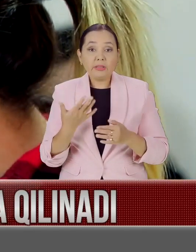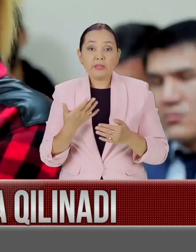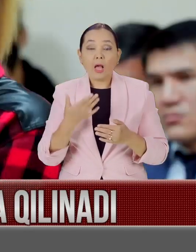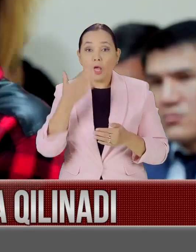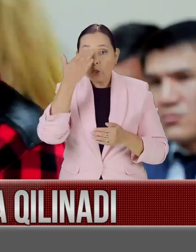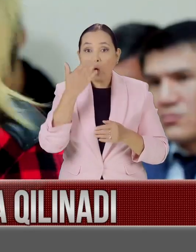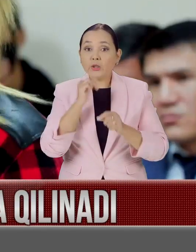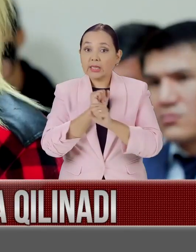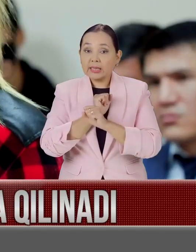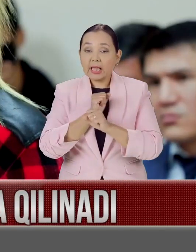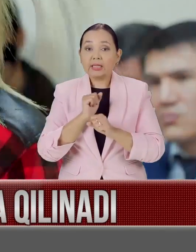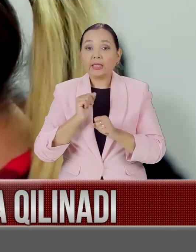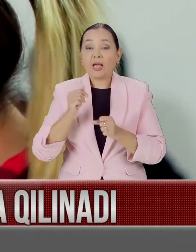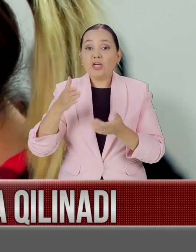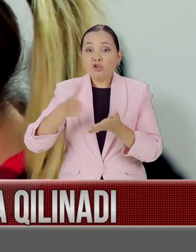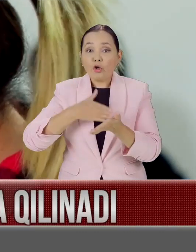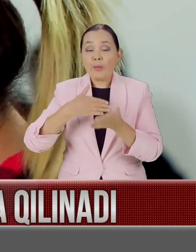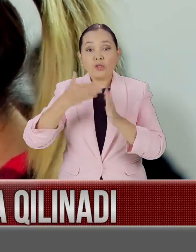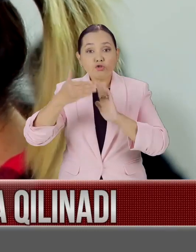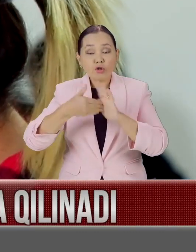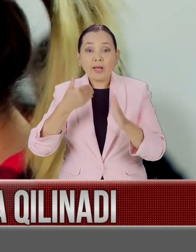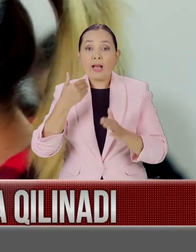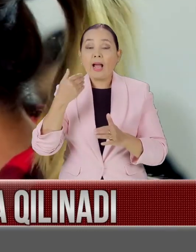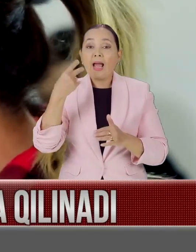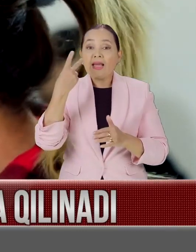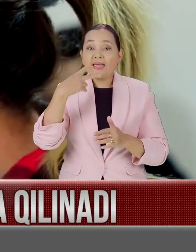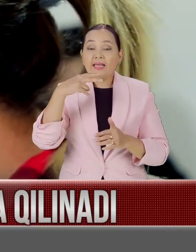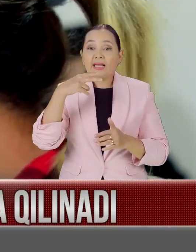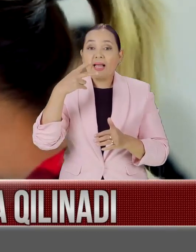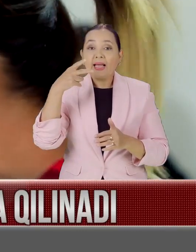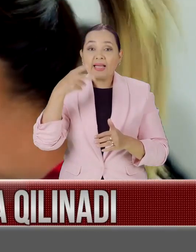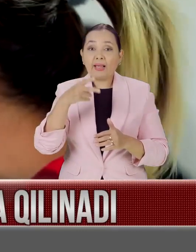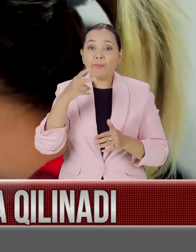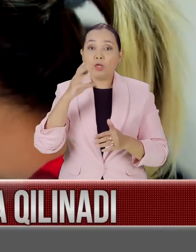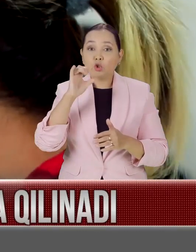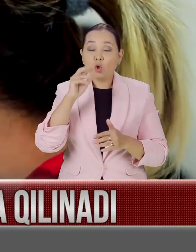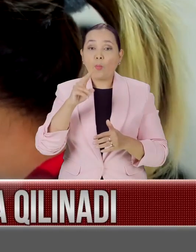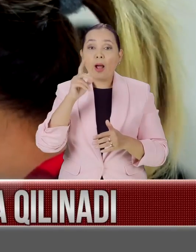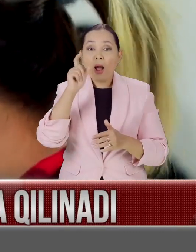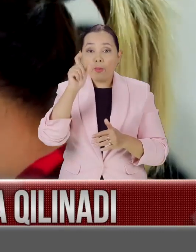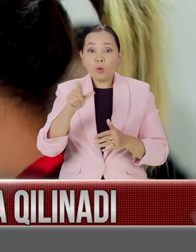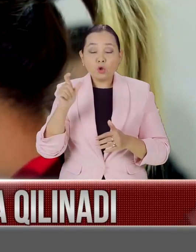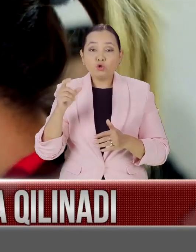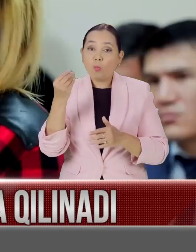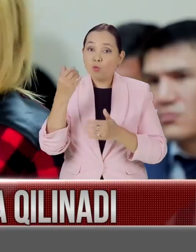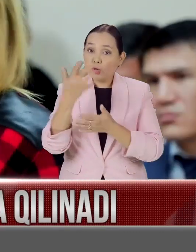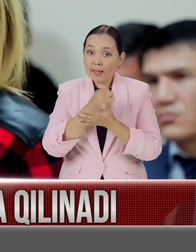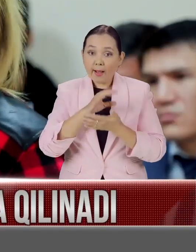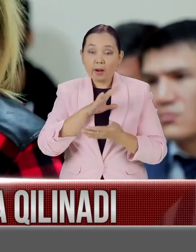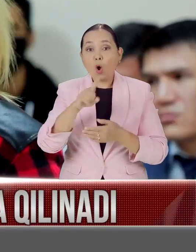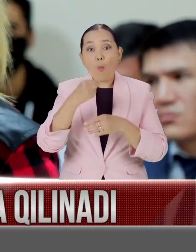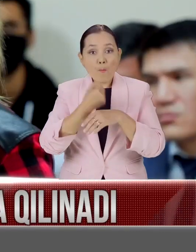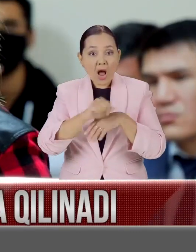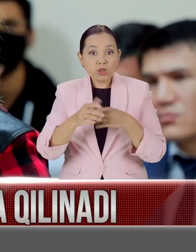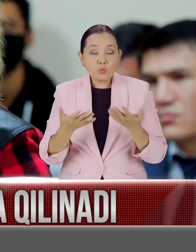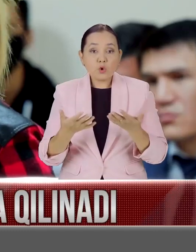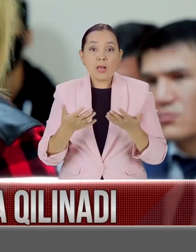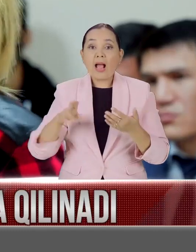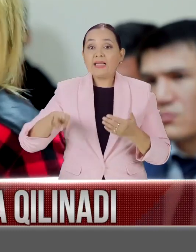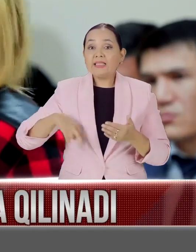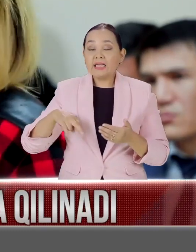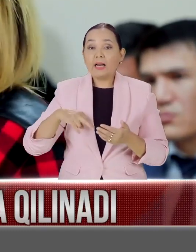biza yozgi ta'tilda supurishga deb chaqirtirib 20 ming so'mdan 2 ming so'mdan har bitta o'quvchi boshiga pul yig'ildi. U ham